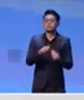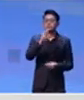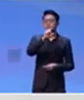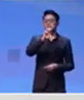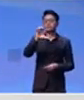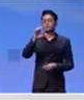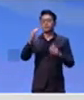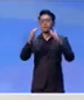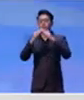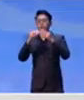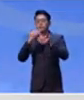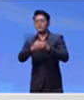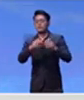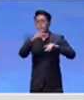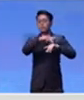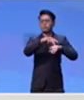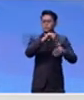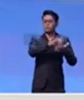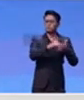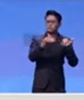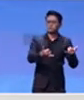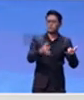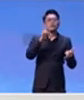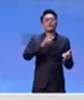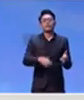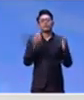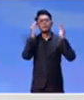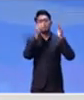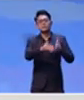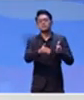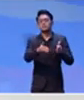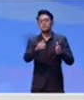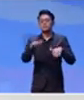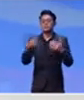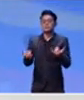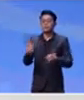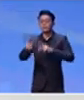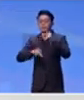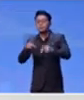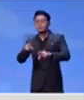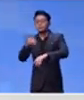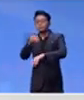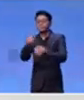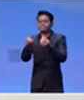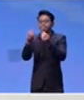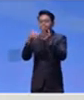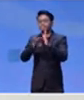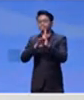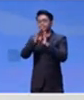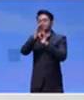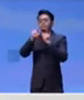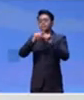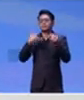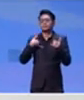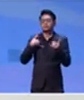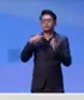di pulau terbesar di pantai timur itu dan ia perlu diberi perhatian memandangkan populasi penduduk semakin meningkat. Untuk perinciannya, kita